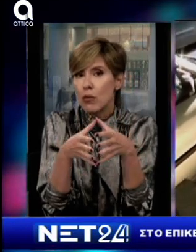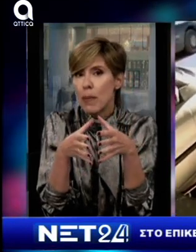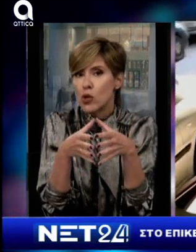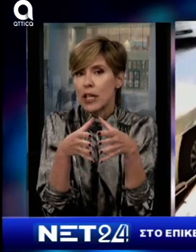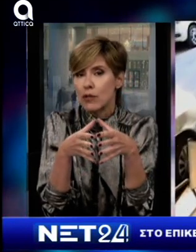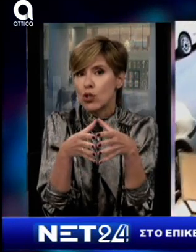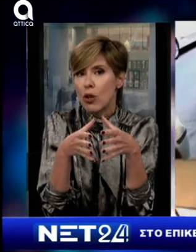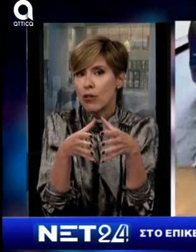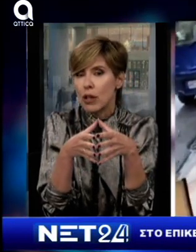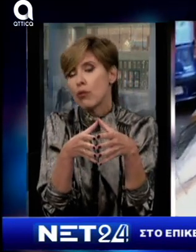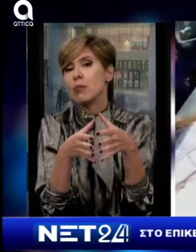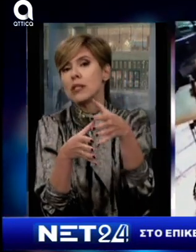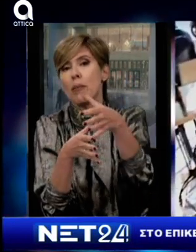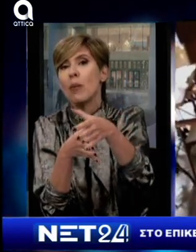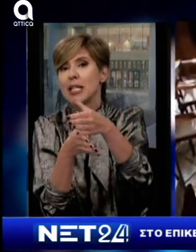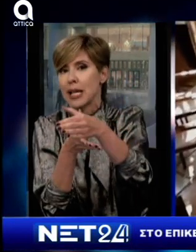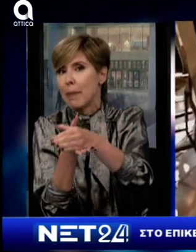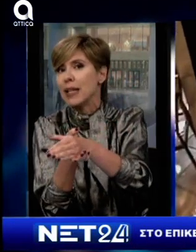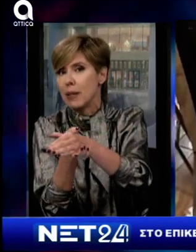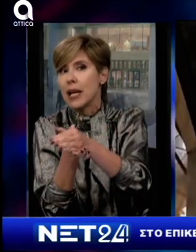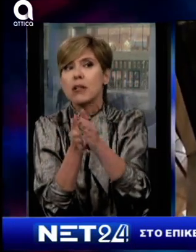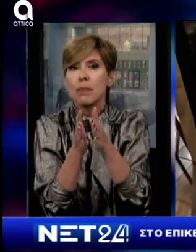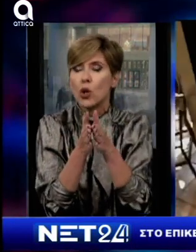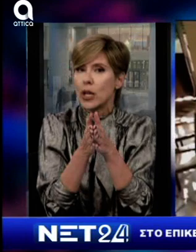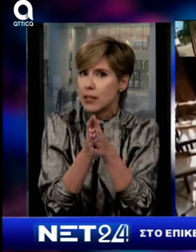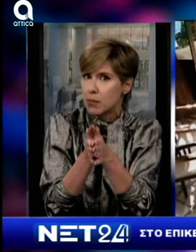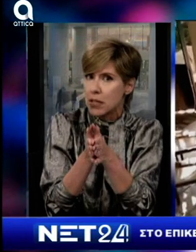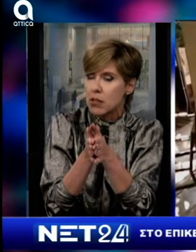θα δούμε πώς ακριβώς θα οδηγηθούμε τις επόμενες 15